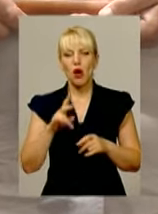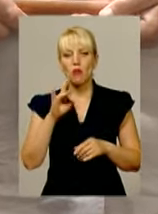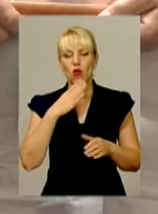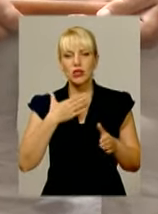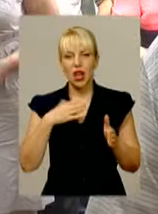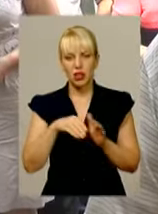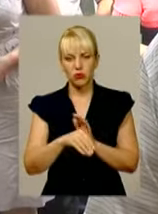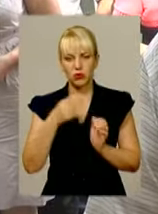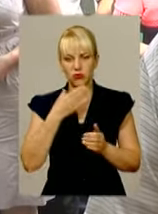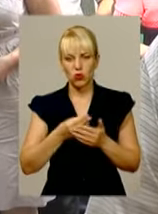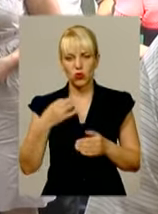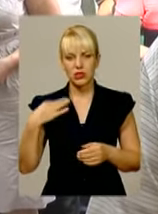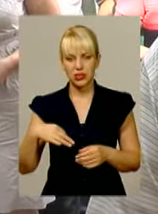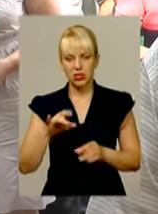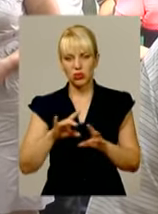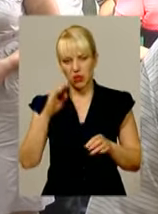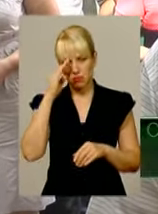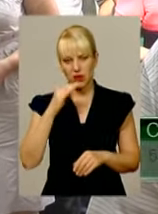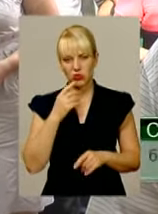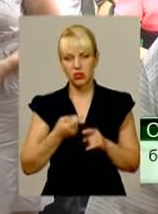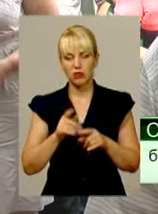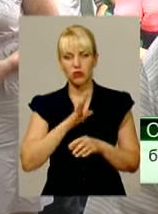Сергій Гулько. Це чудова людина.